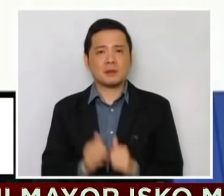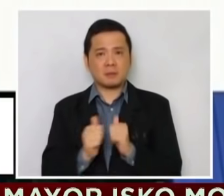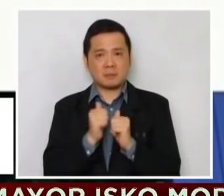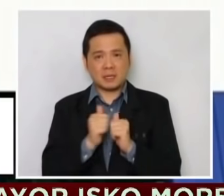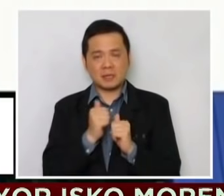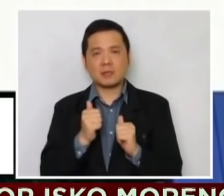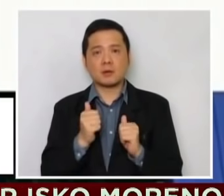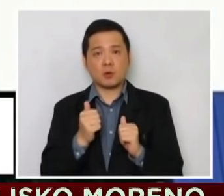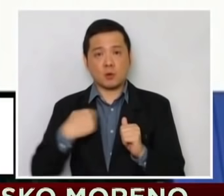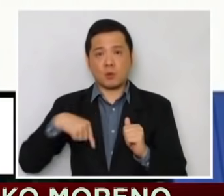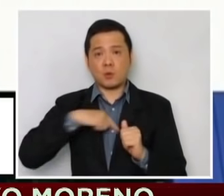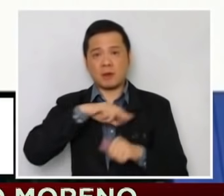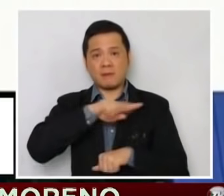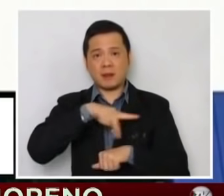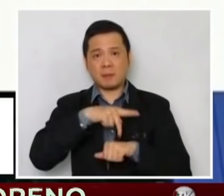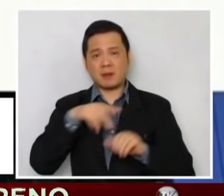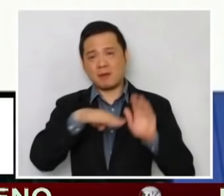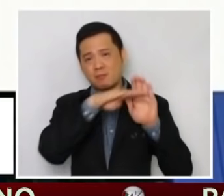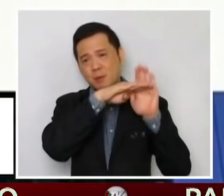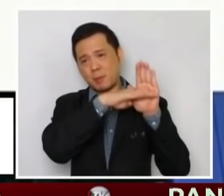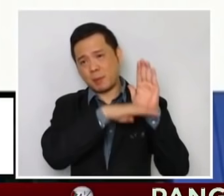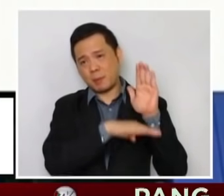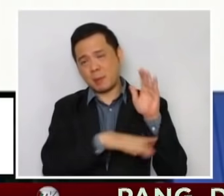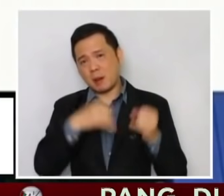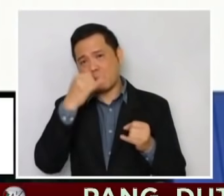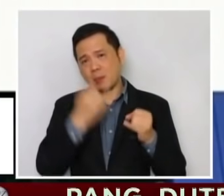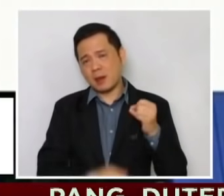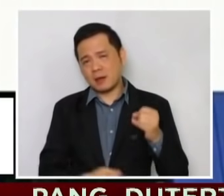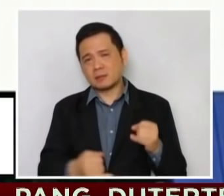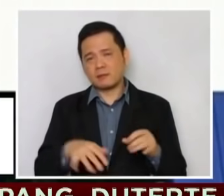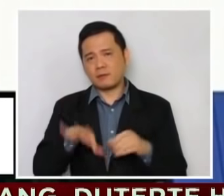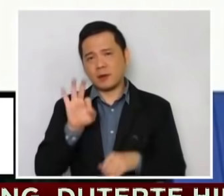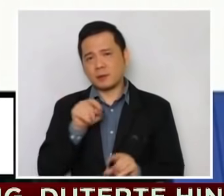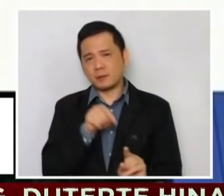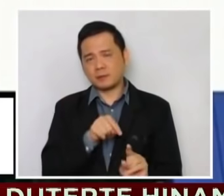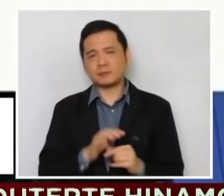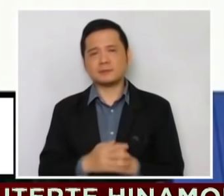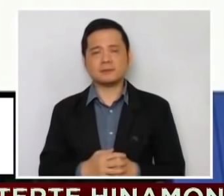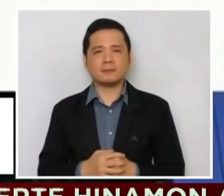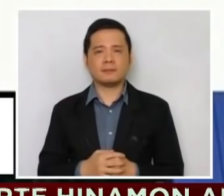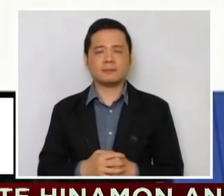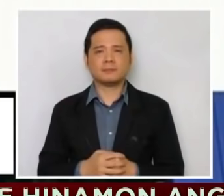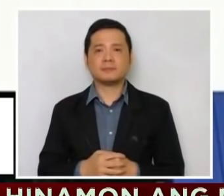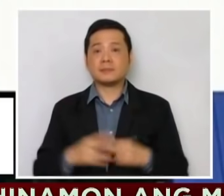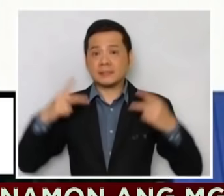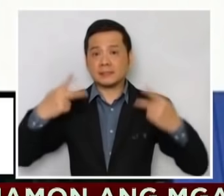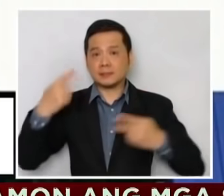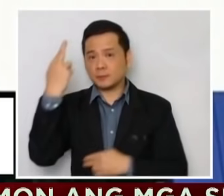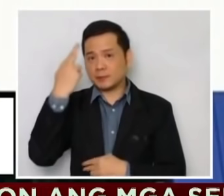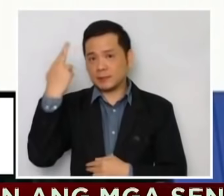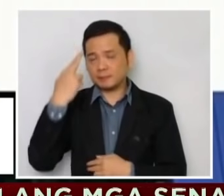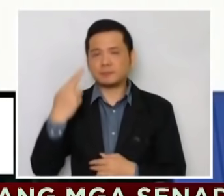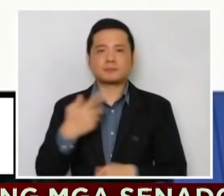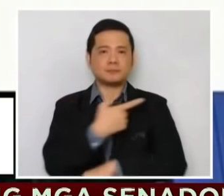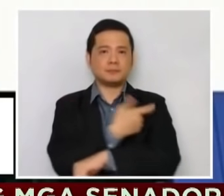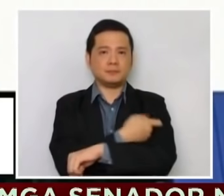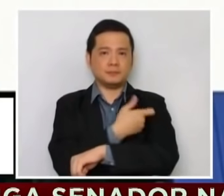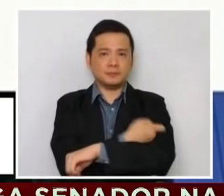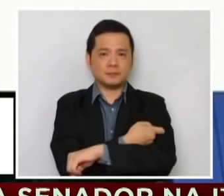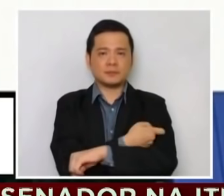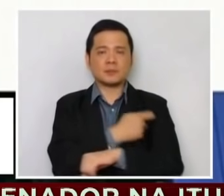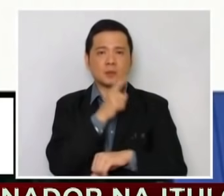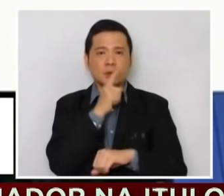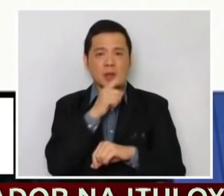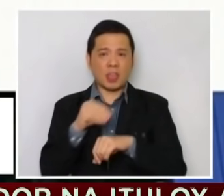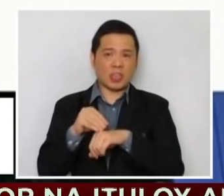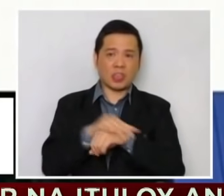tugatog o doon sa peak ng mga kaso nung nakuha po yung metric na yan sa atin. Pangalawa, ang bakunahan din po was affected by